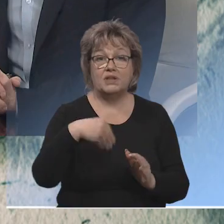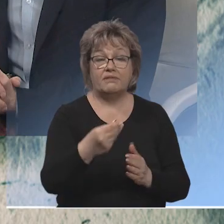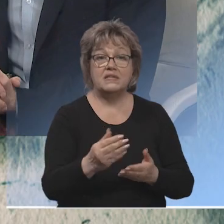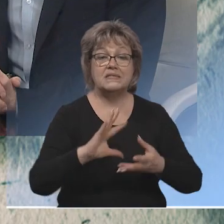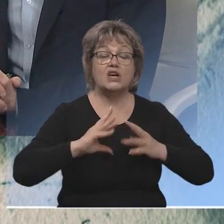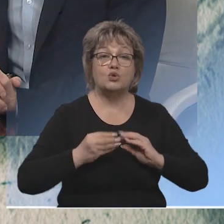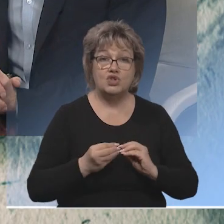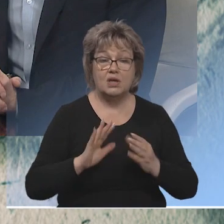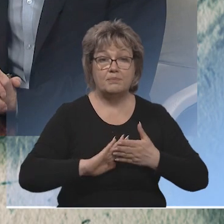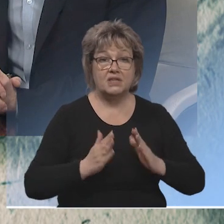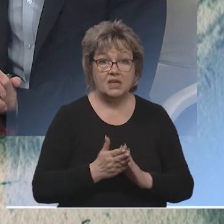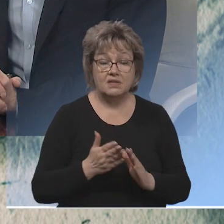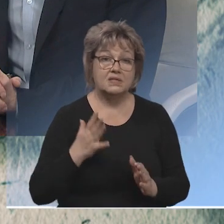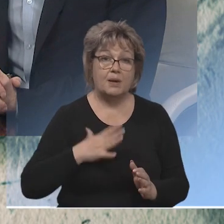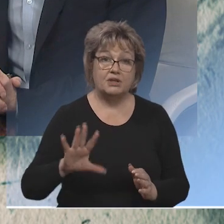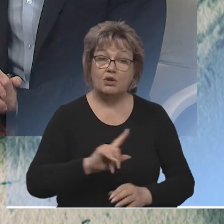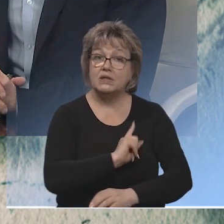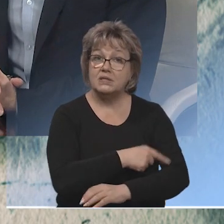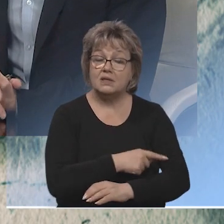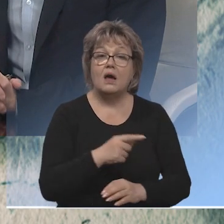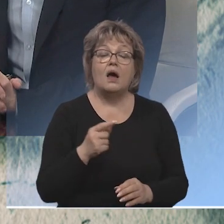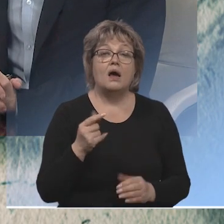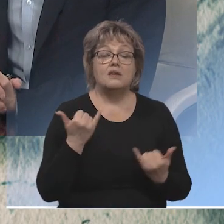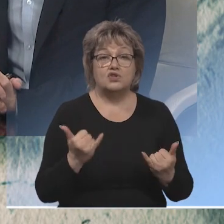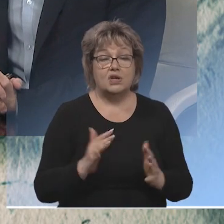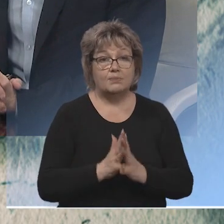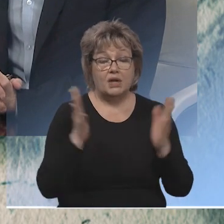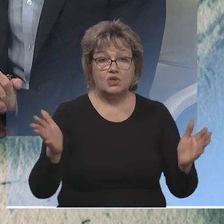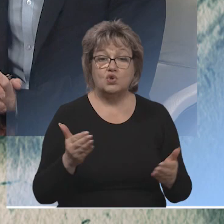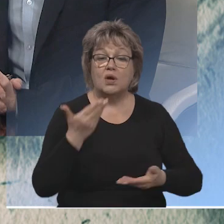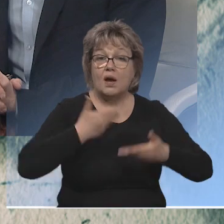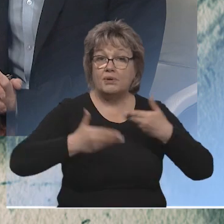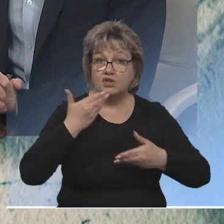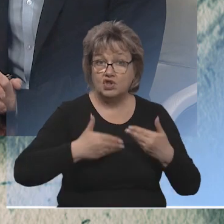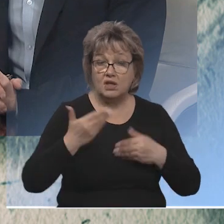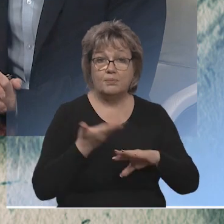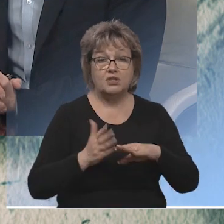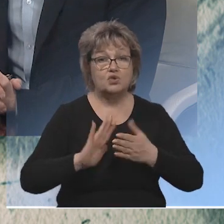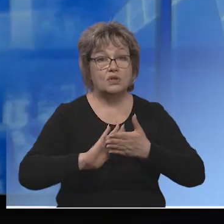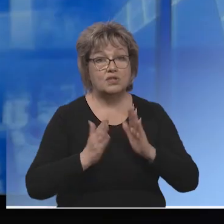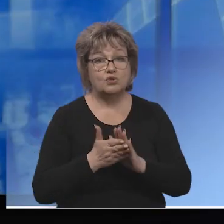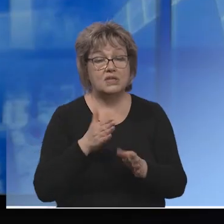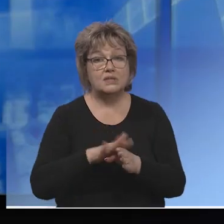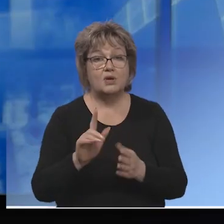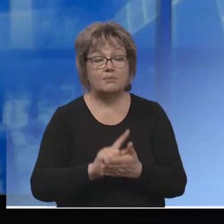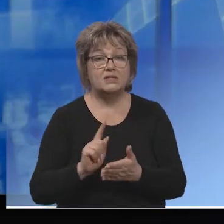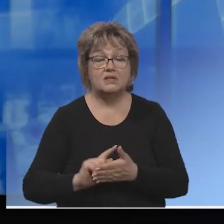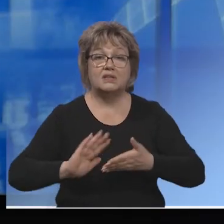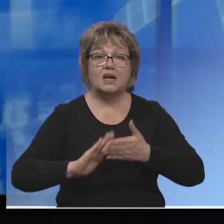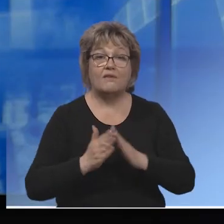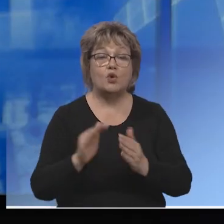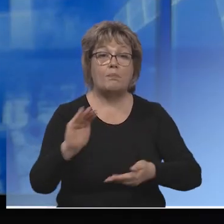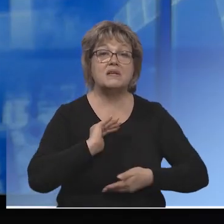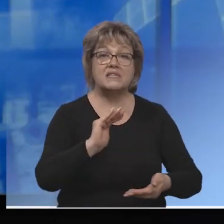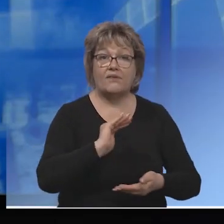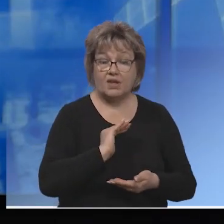давать заключение об обстоятельствах непреодолимой силы. Сейчас самый большой поток обращений по форс-мажору связан с неисполнением обязательств